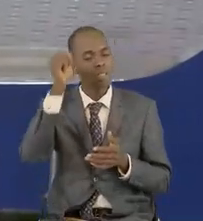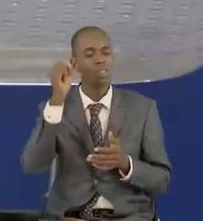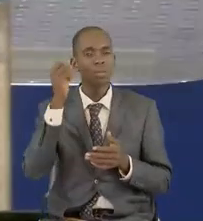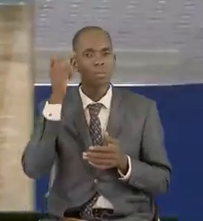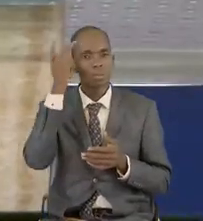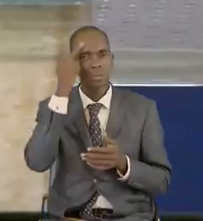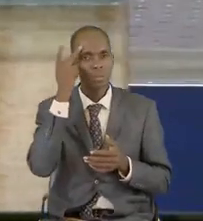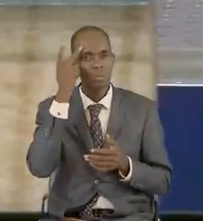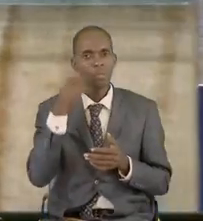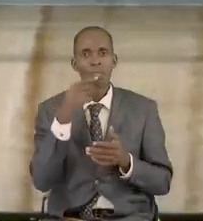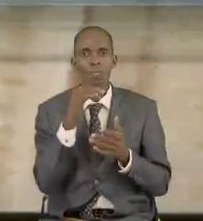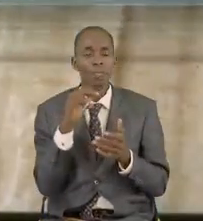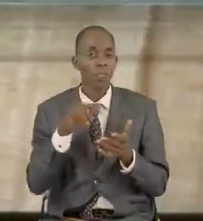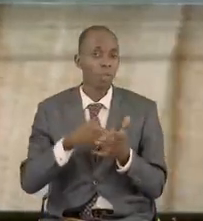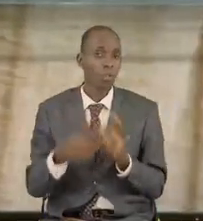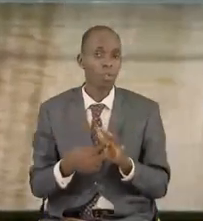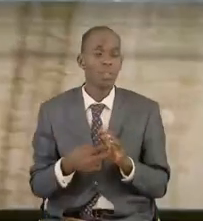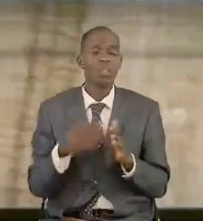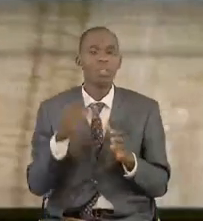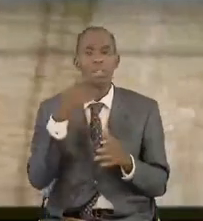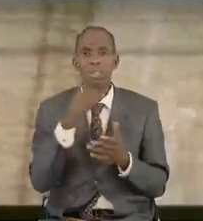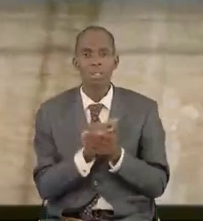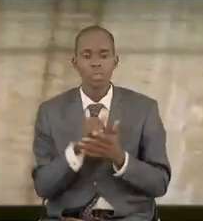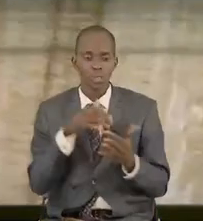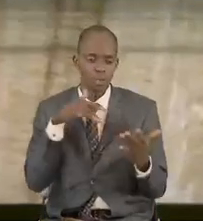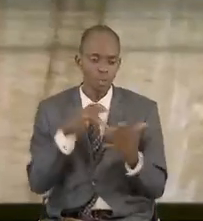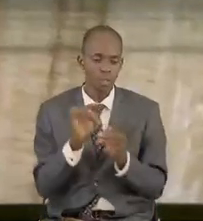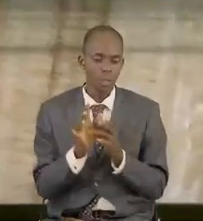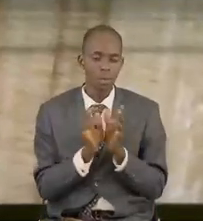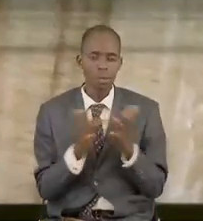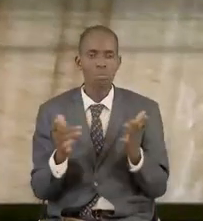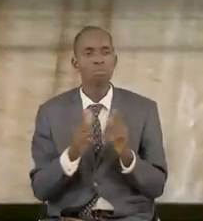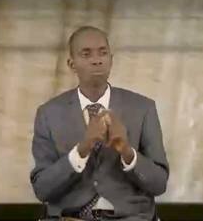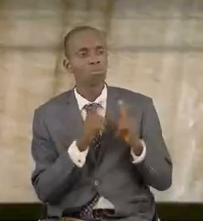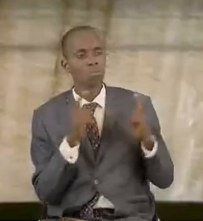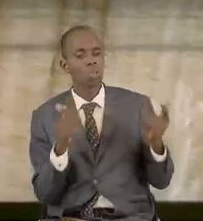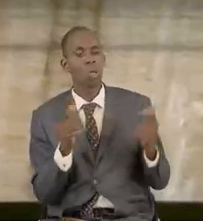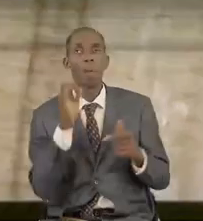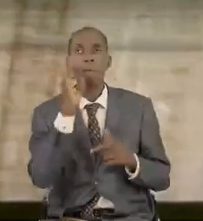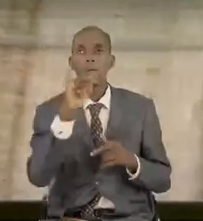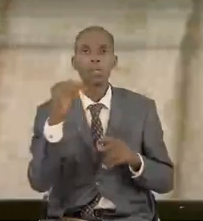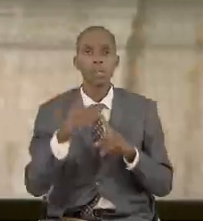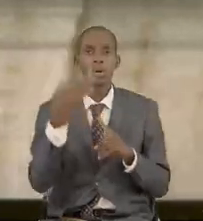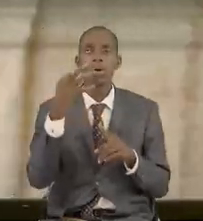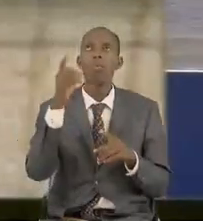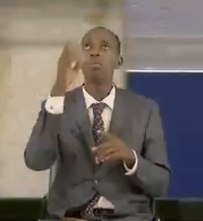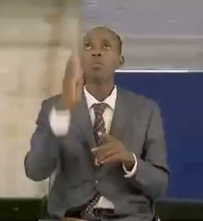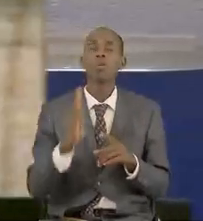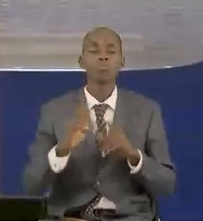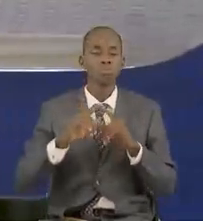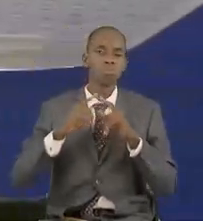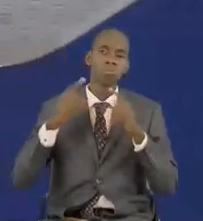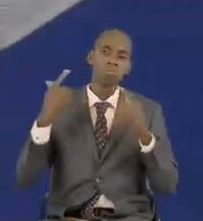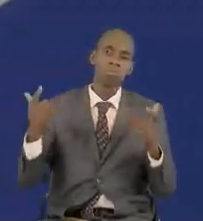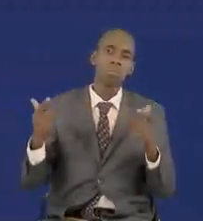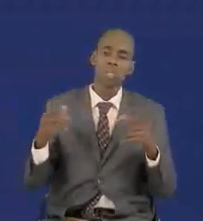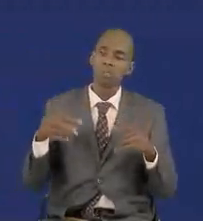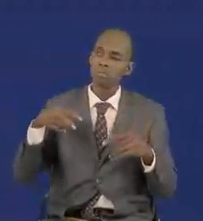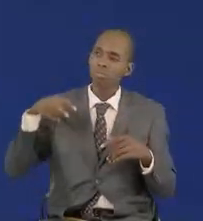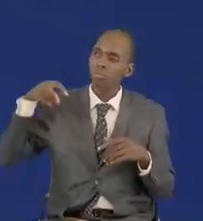il a dit étudier la Bible ses grands prêcher la parole c'est Grand Voyager